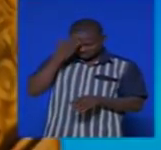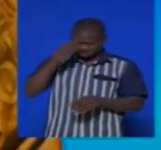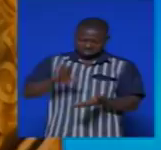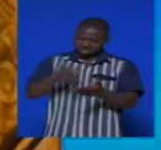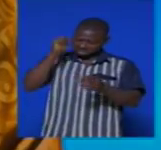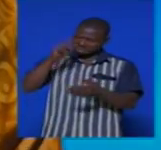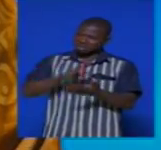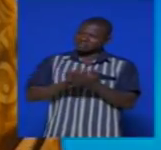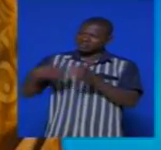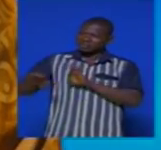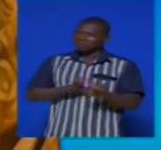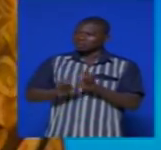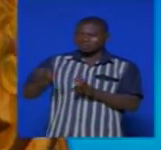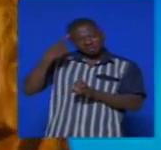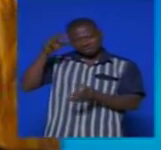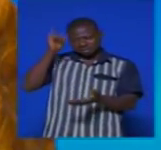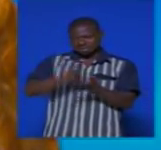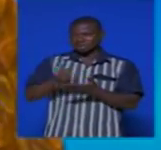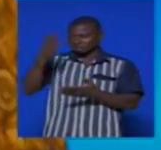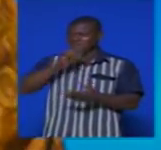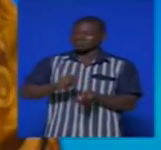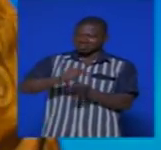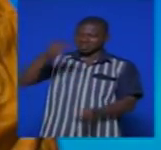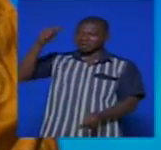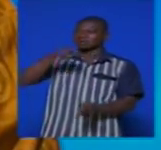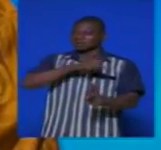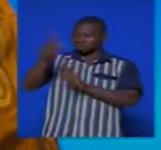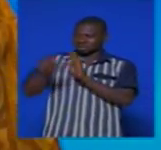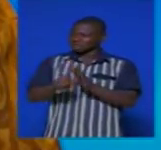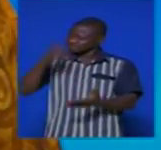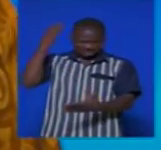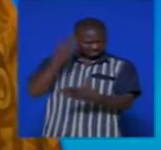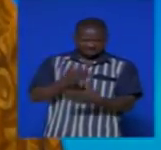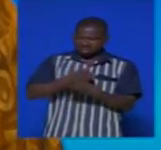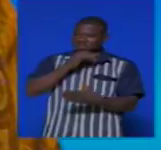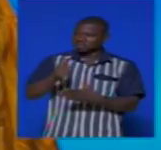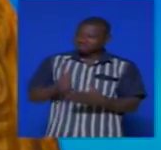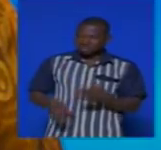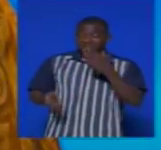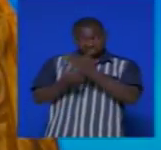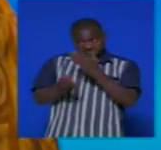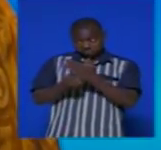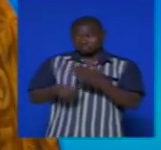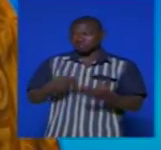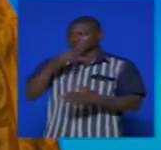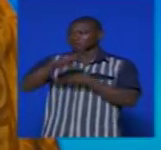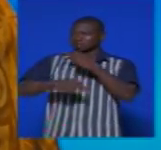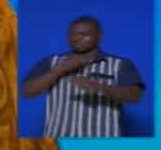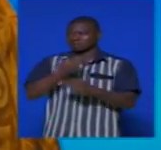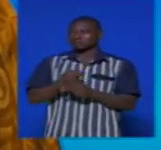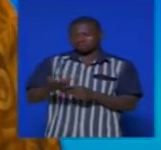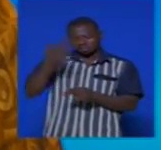que cette croissance démographique ne puisse pas impacter donc, l'économie donc, de ces nations. C'est pourquoi à chaque année, donc, la question